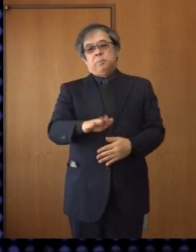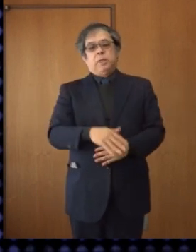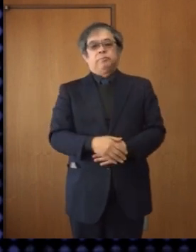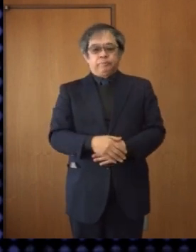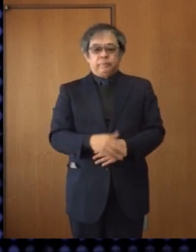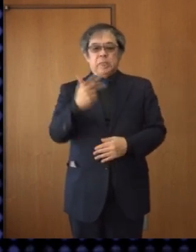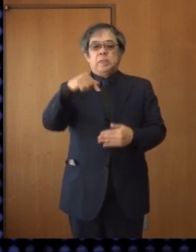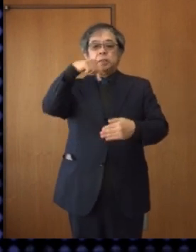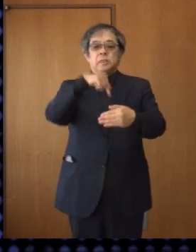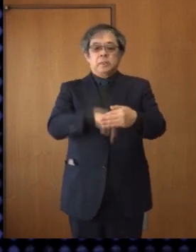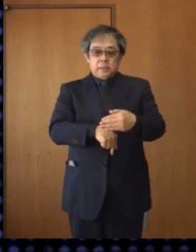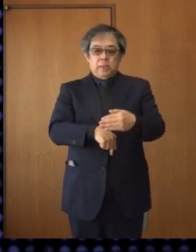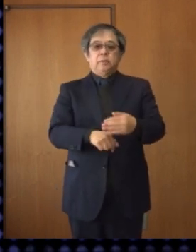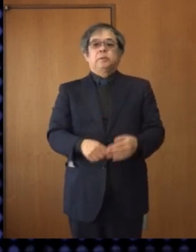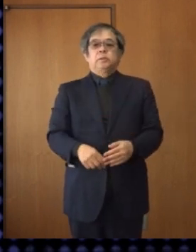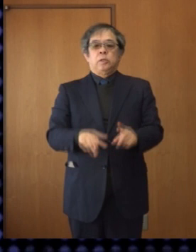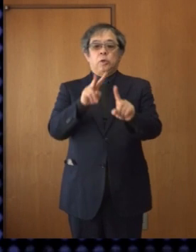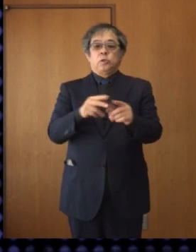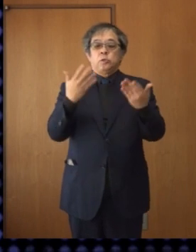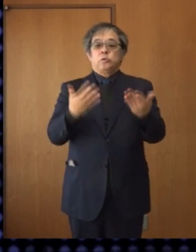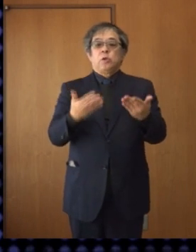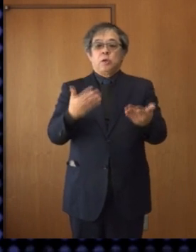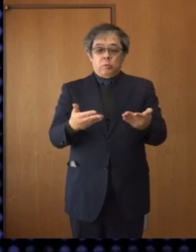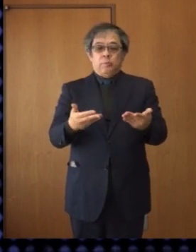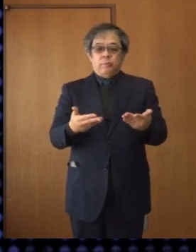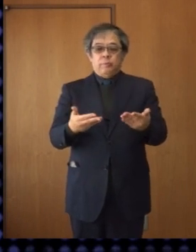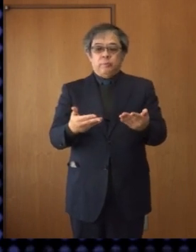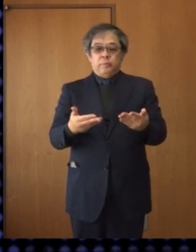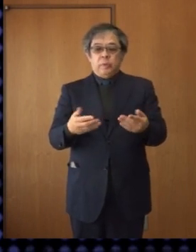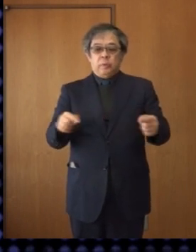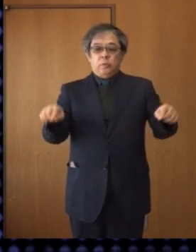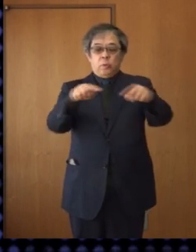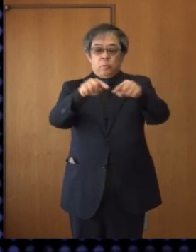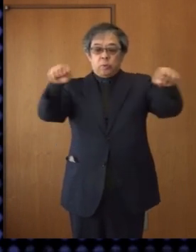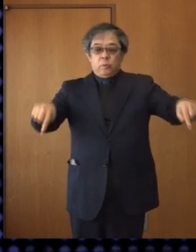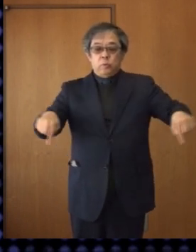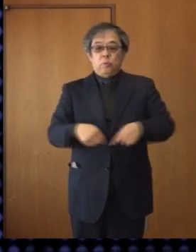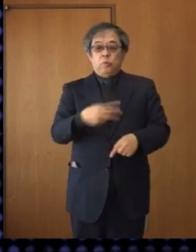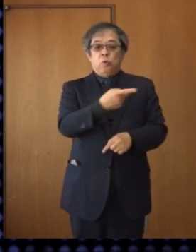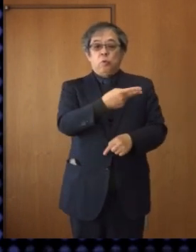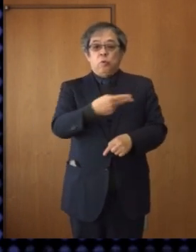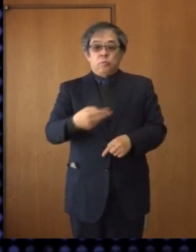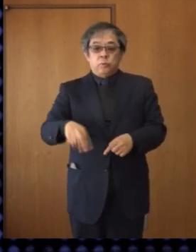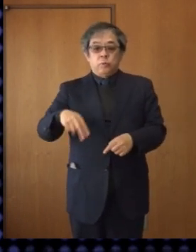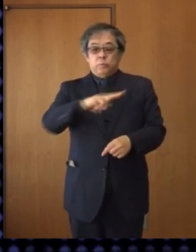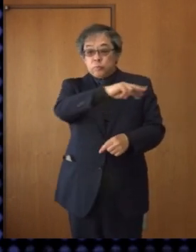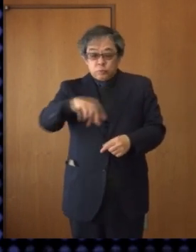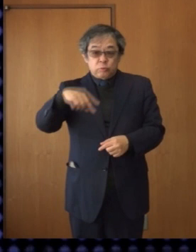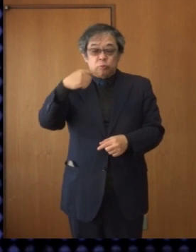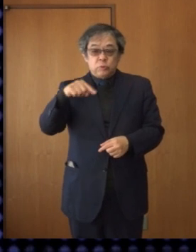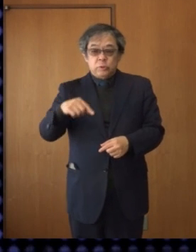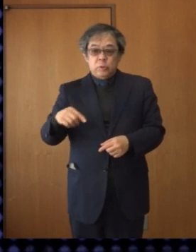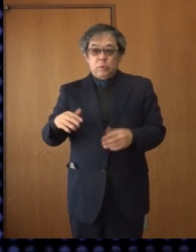市内、多摩市内小学校の校外屋内プール活用がテレビ、新